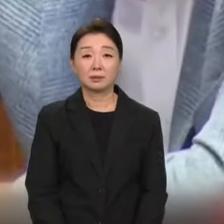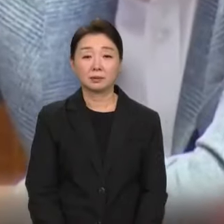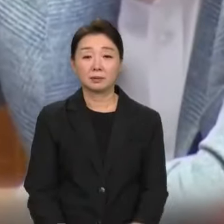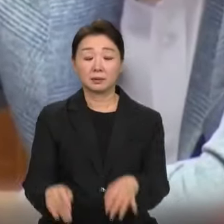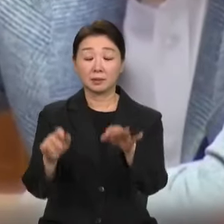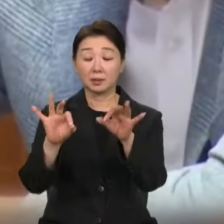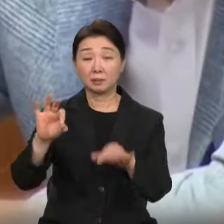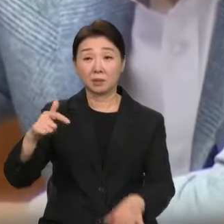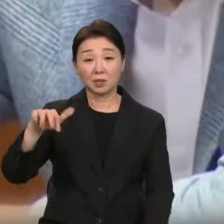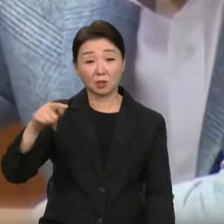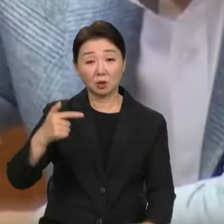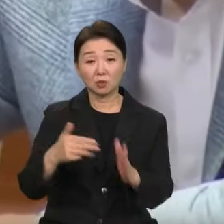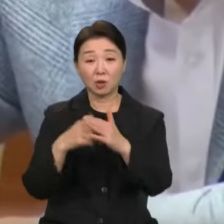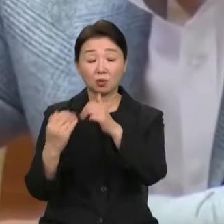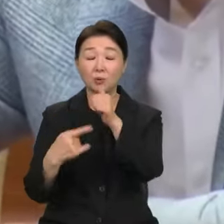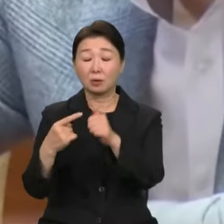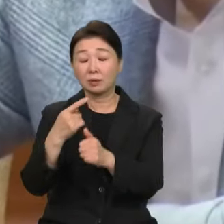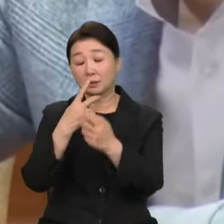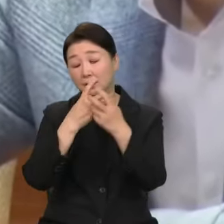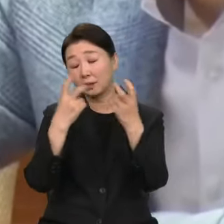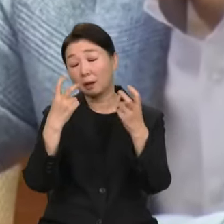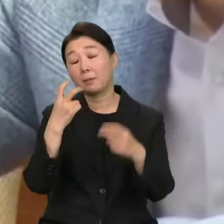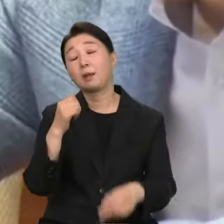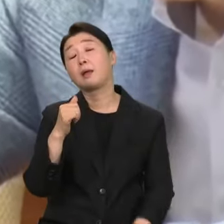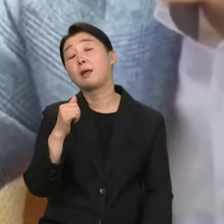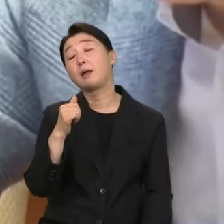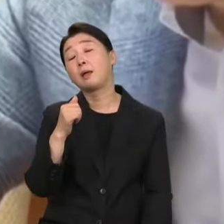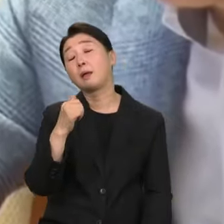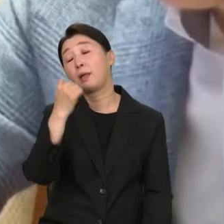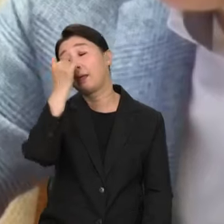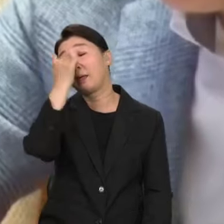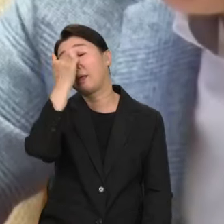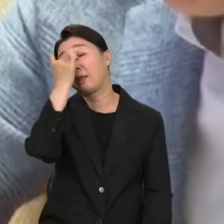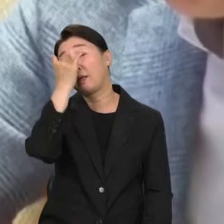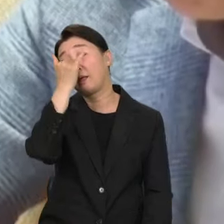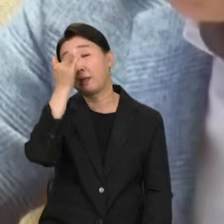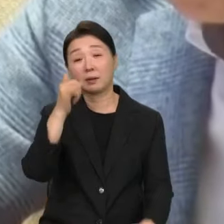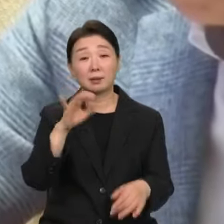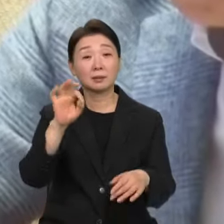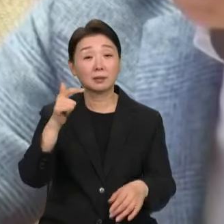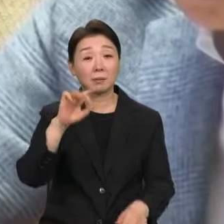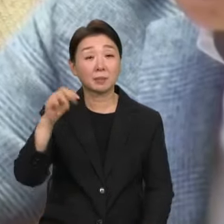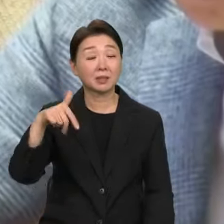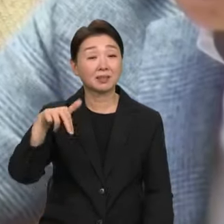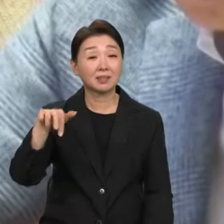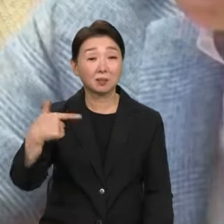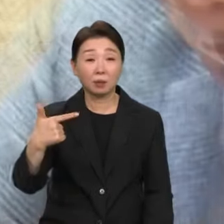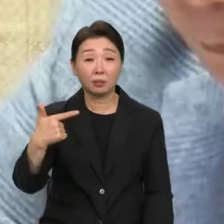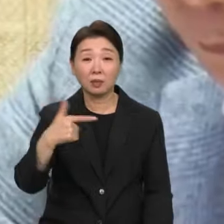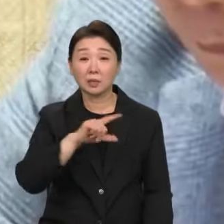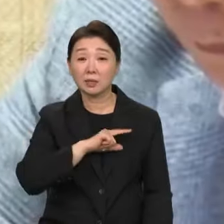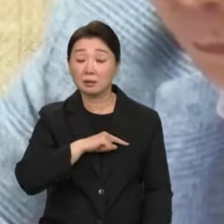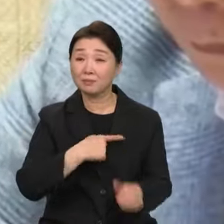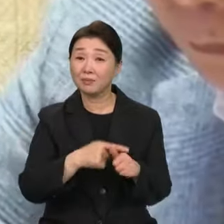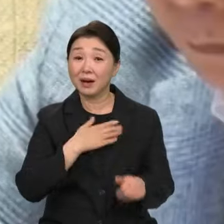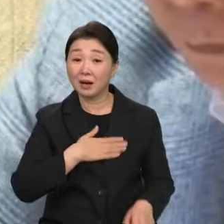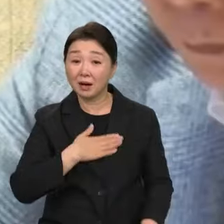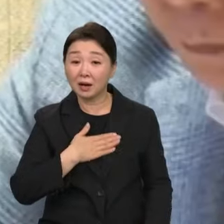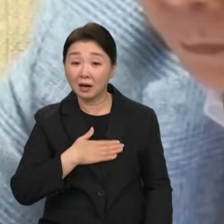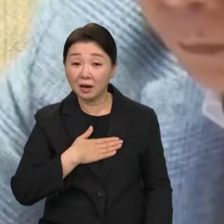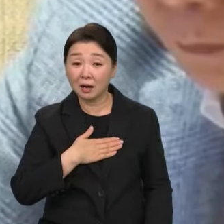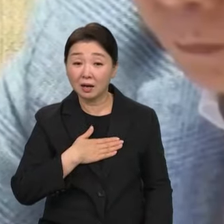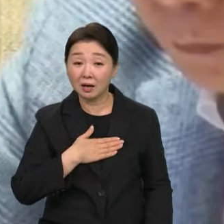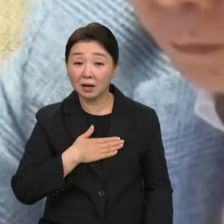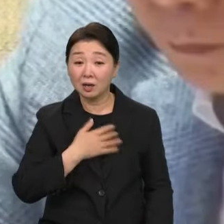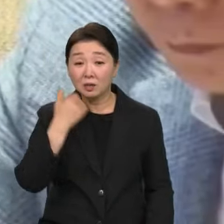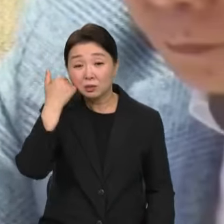김민전 최고위원이 잠을 주무셨다고 해서 잔민전 이런 뭐 별칭이 그 이제 온라인상에서 떠돌아다니는 건